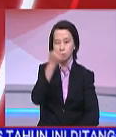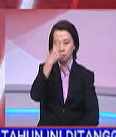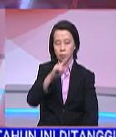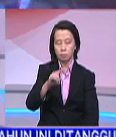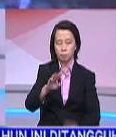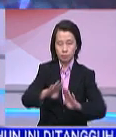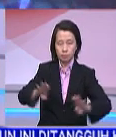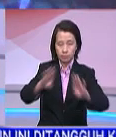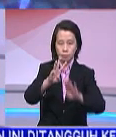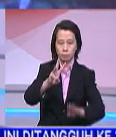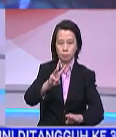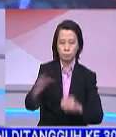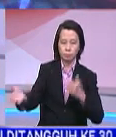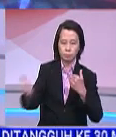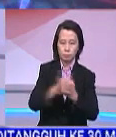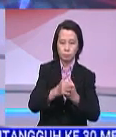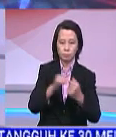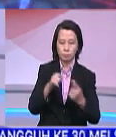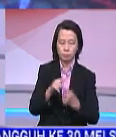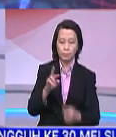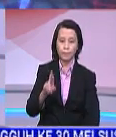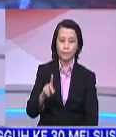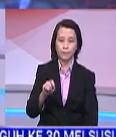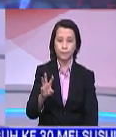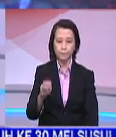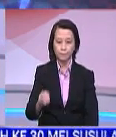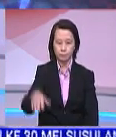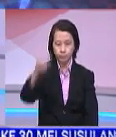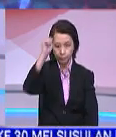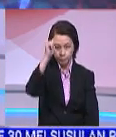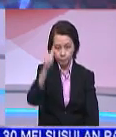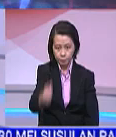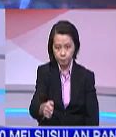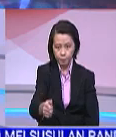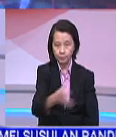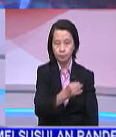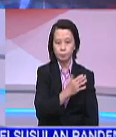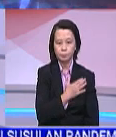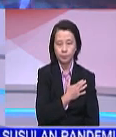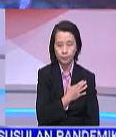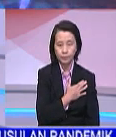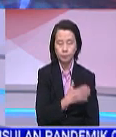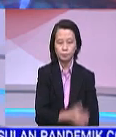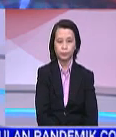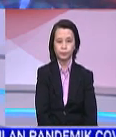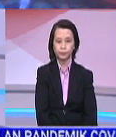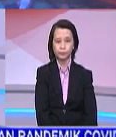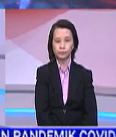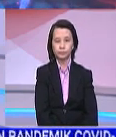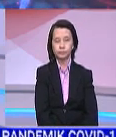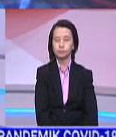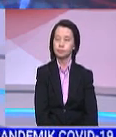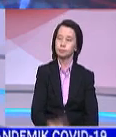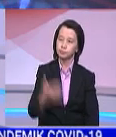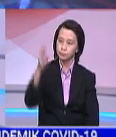wilayah hari ini kembali semula ke angkasa Puri Assalamualaikum dan salam hormat Waalaikumsalam